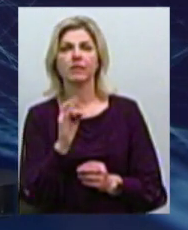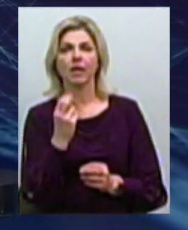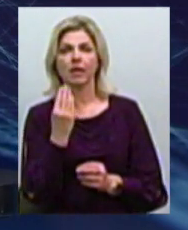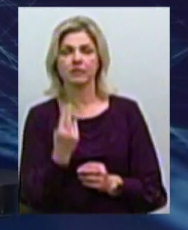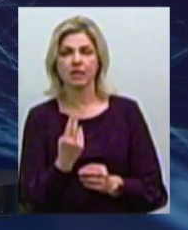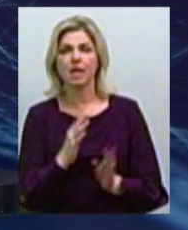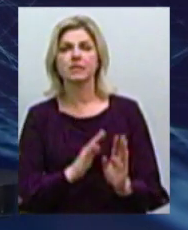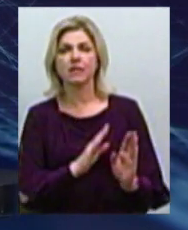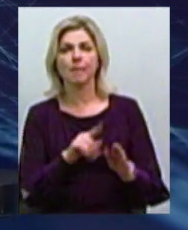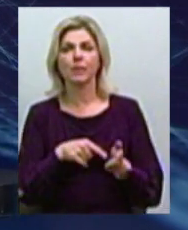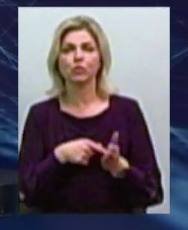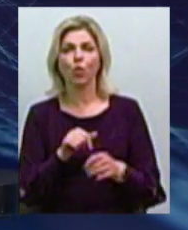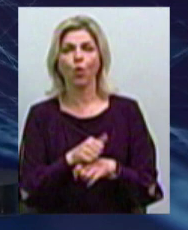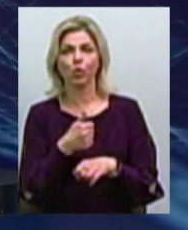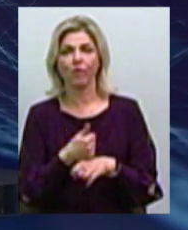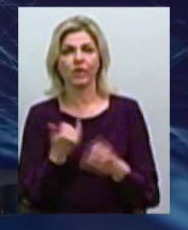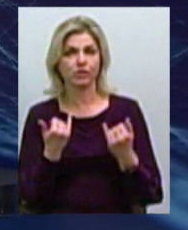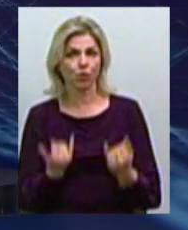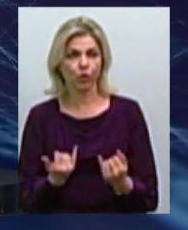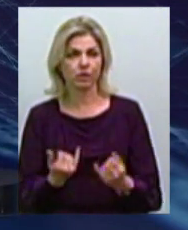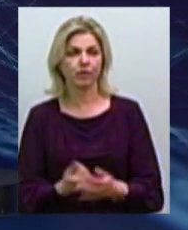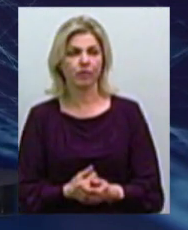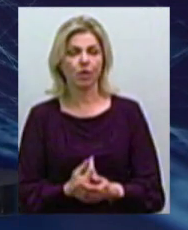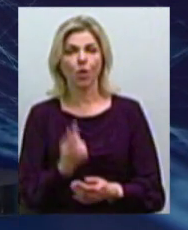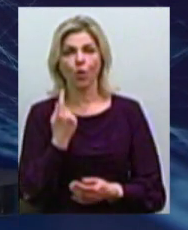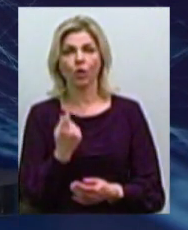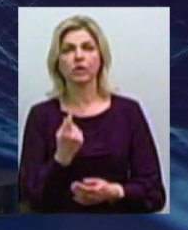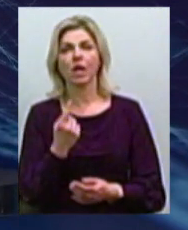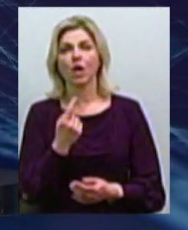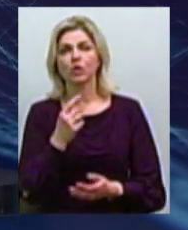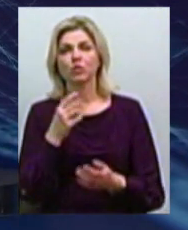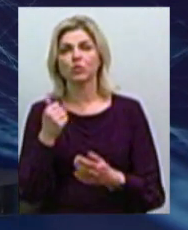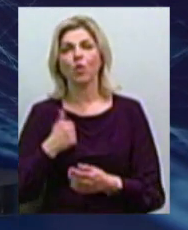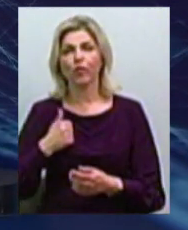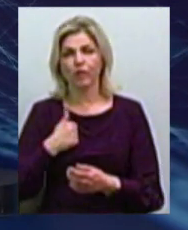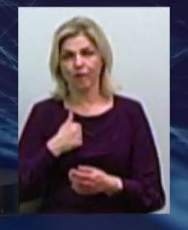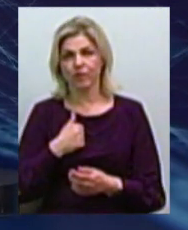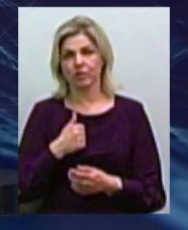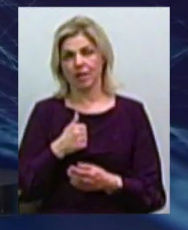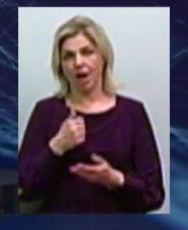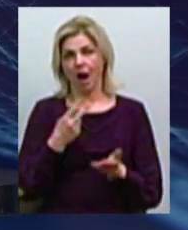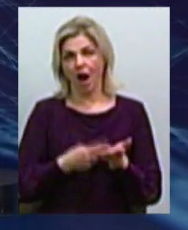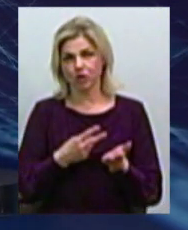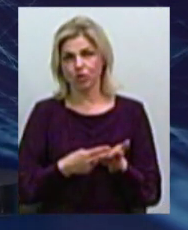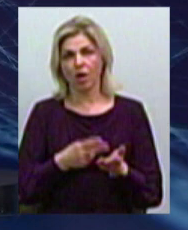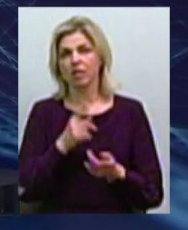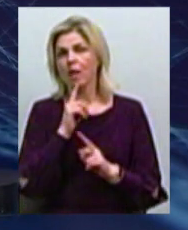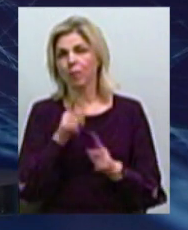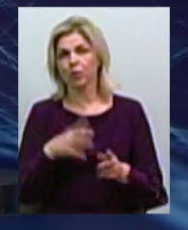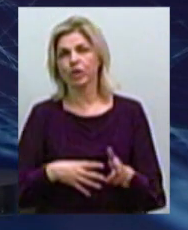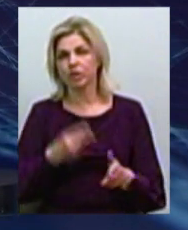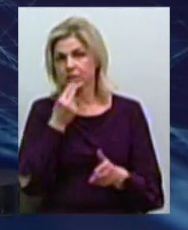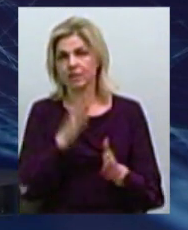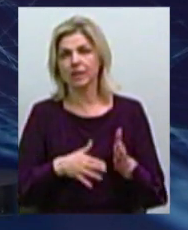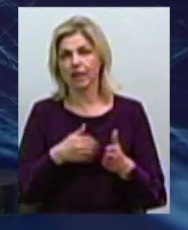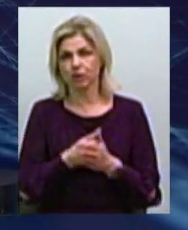заступник міського голови на сьогодні, однією солдатською кашею не будеш ситий і втішений. Хлопцям